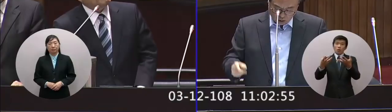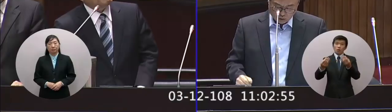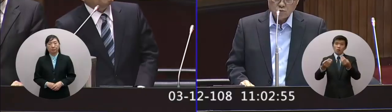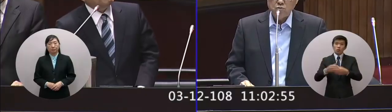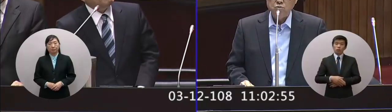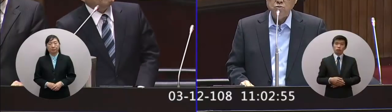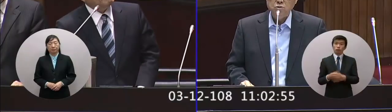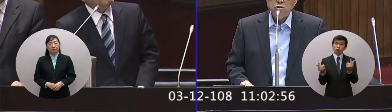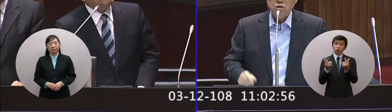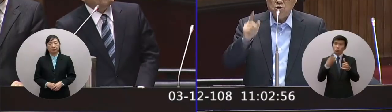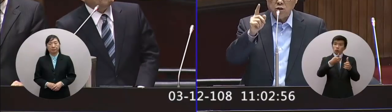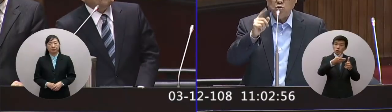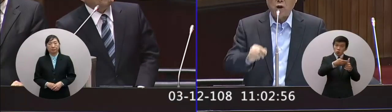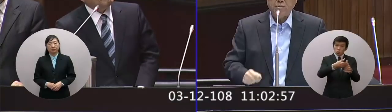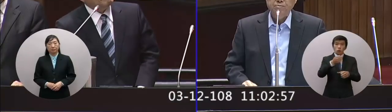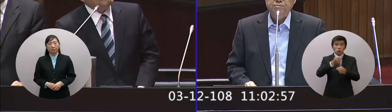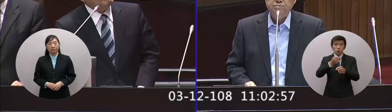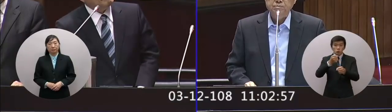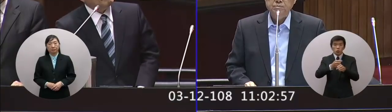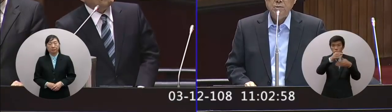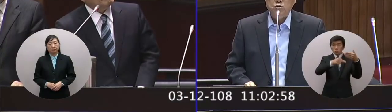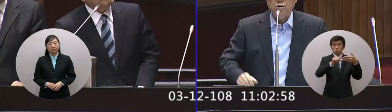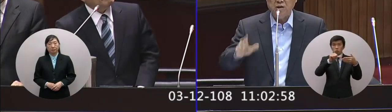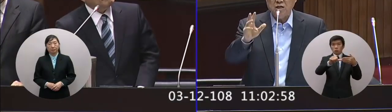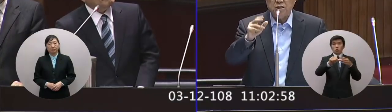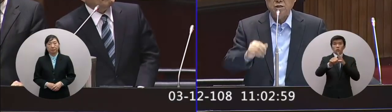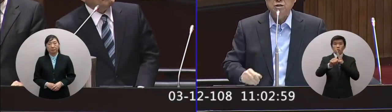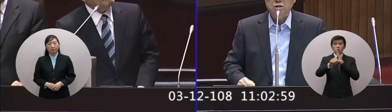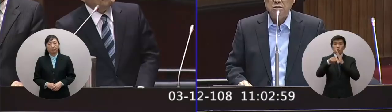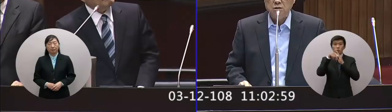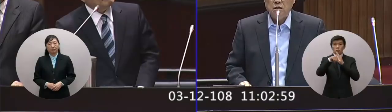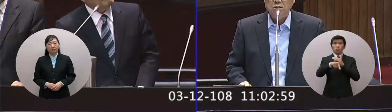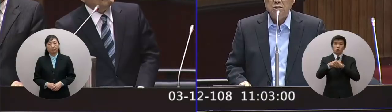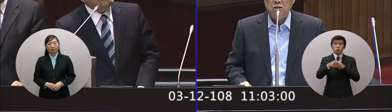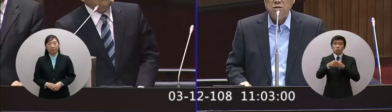教育劳务是用第5款，所以免科级